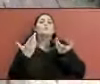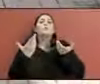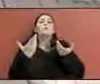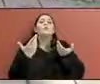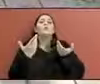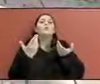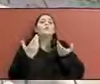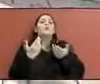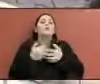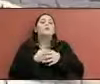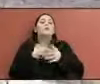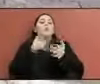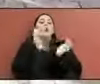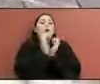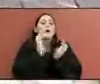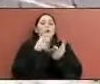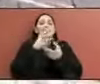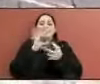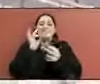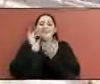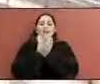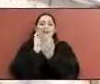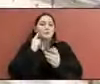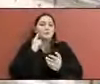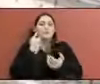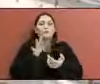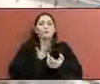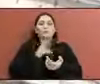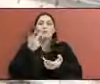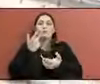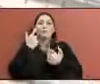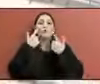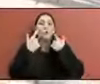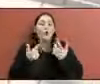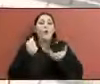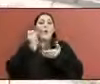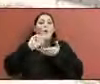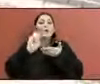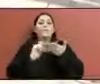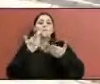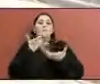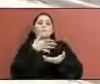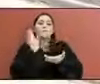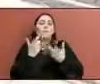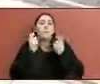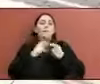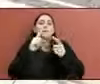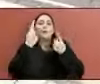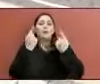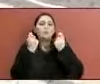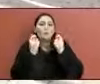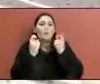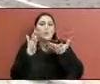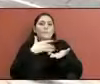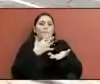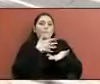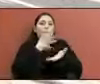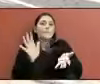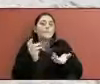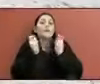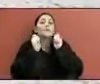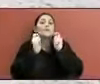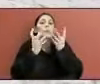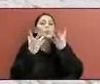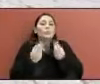olan öğrencilerimize ödevleri noktasında özellikle destek olacaklar diye